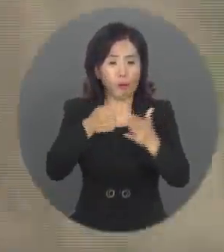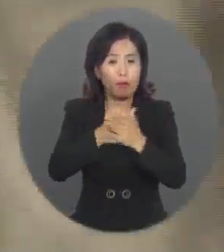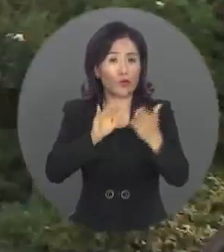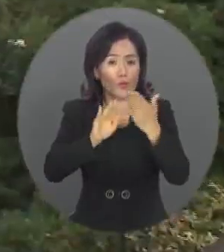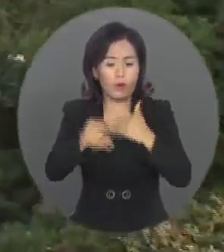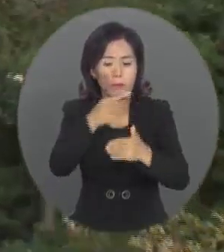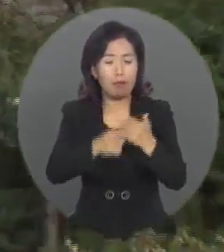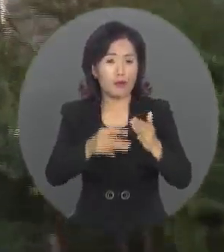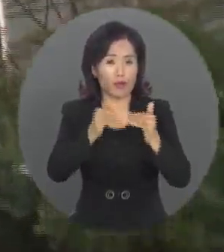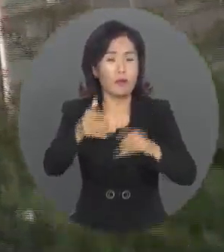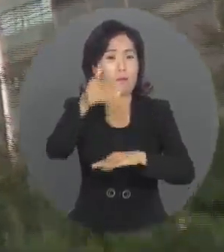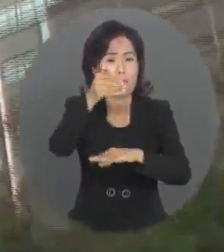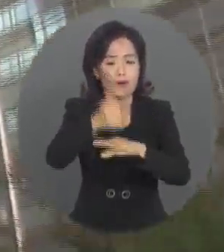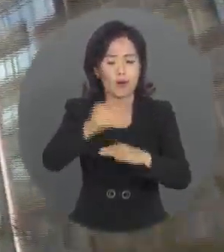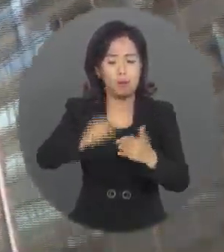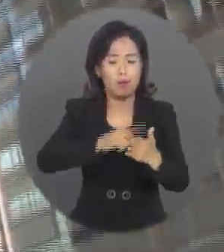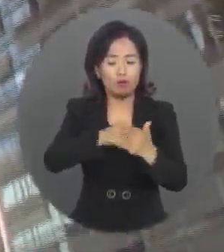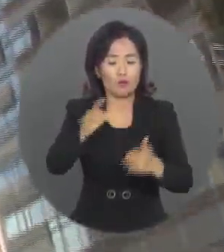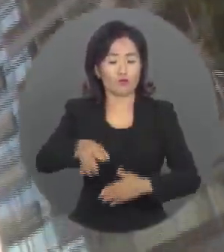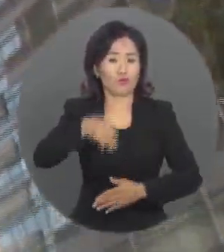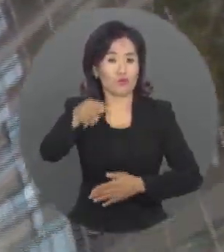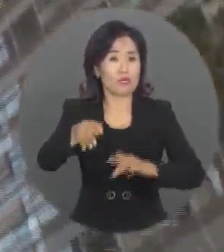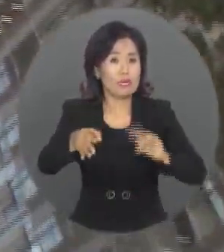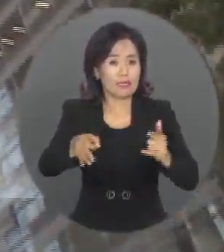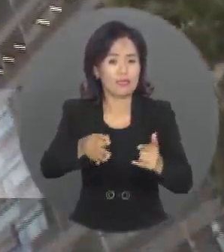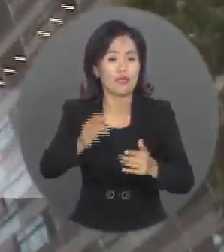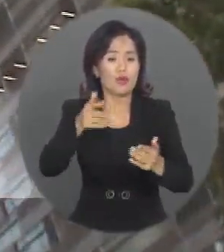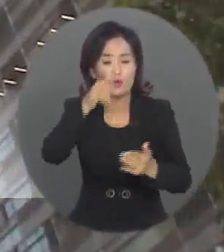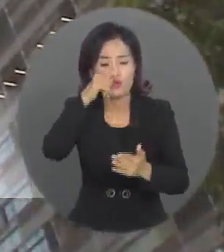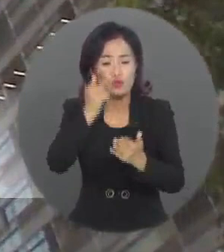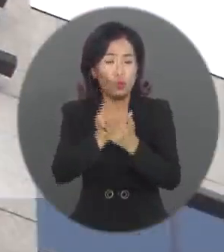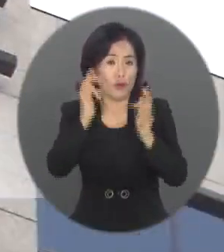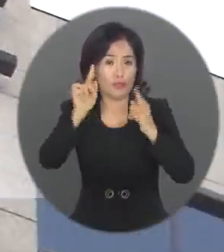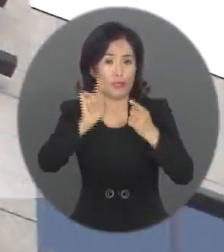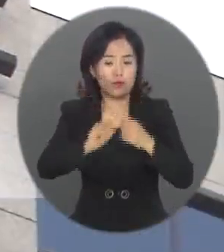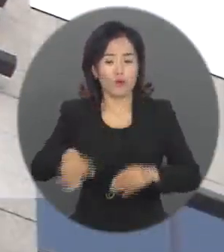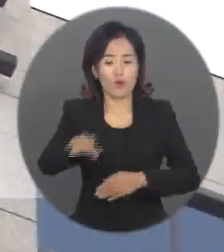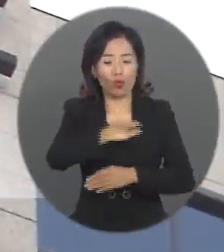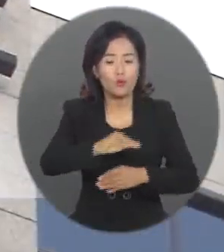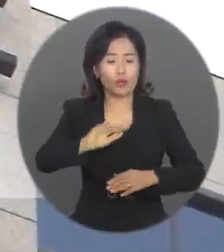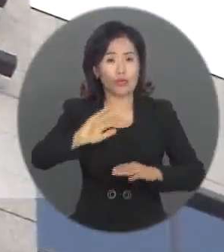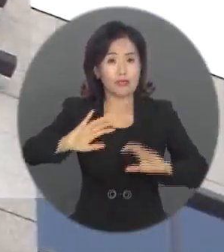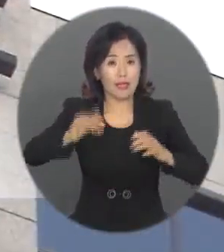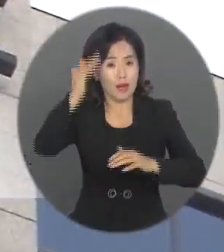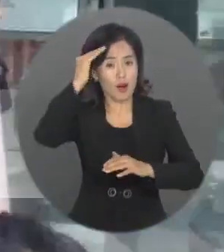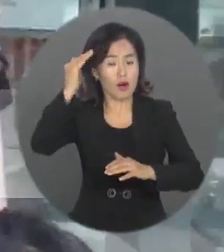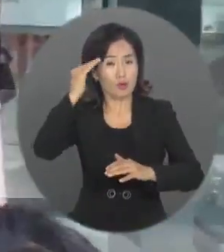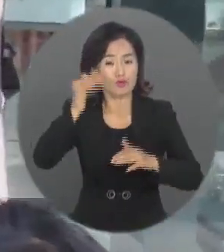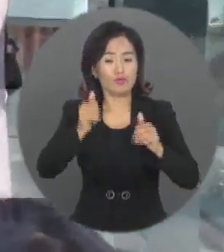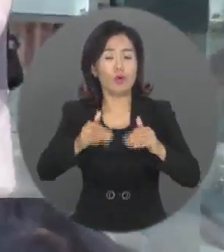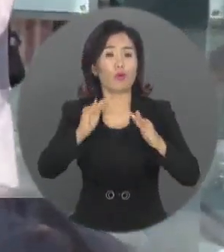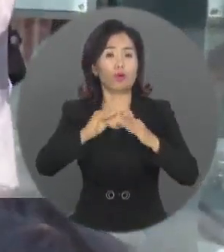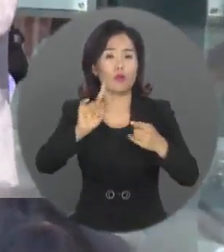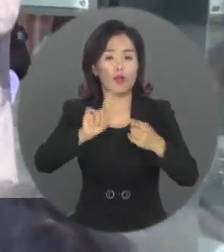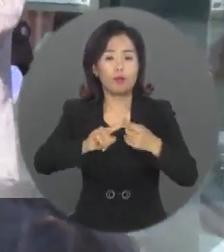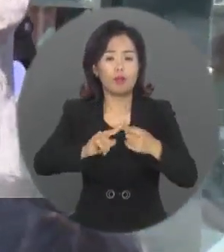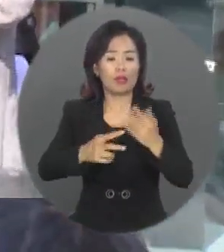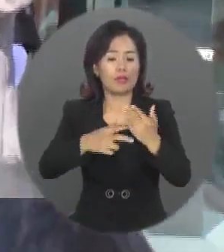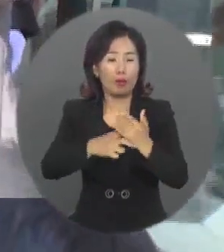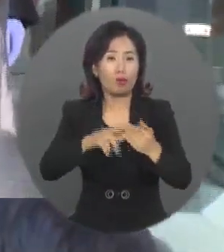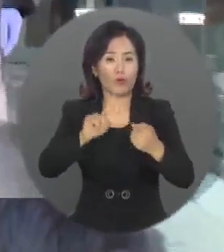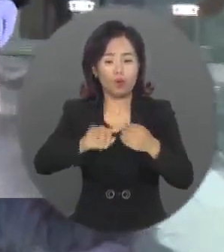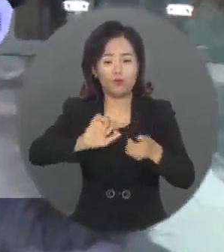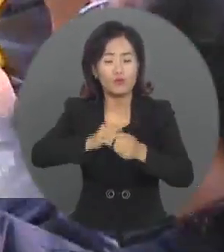이후에도 피해자들에게 끝까지 배상금을 지급하지 않는 전범 기업들에게 우리나라 법원은 전범 기업의 상표권과 주식